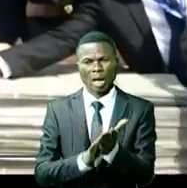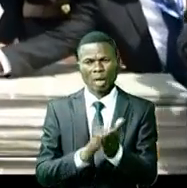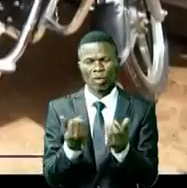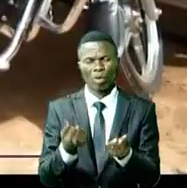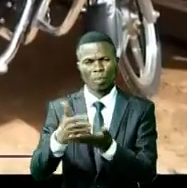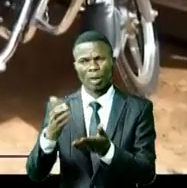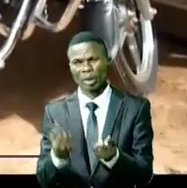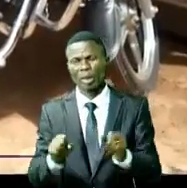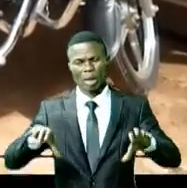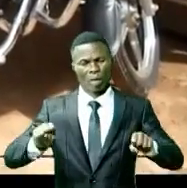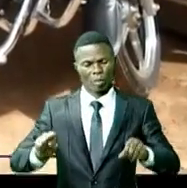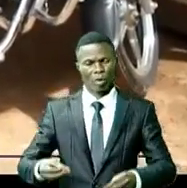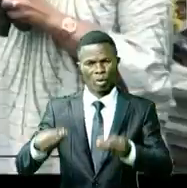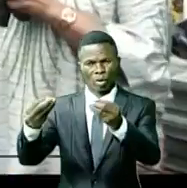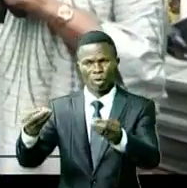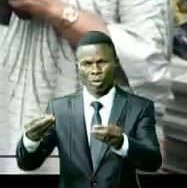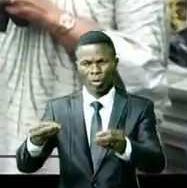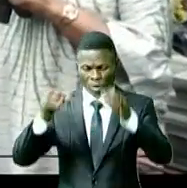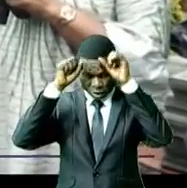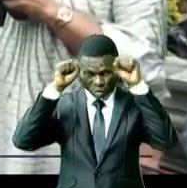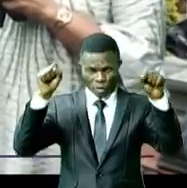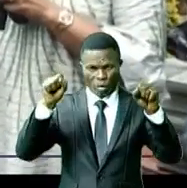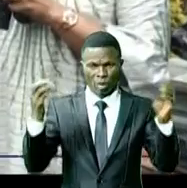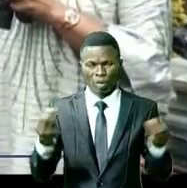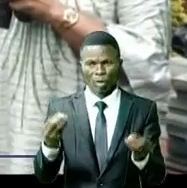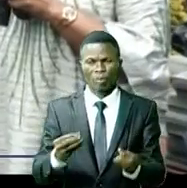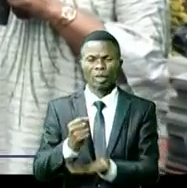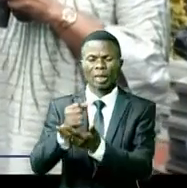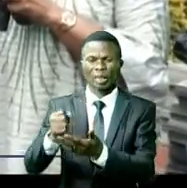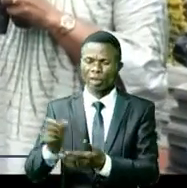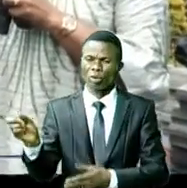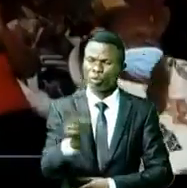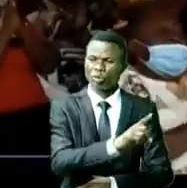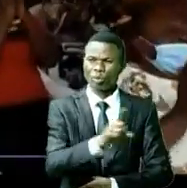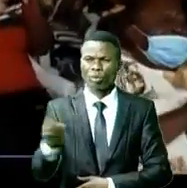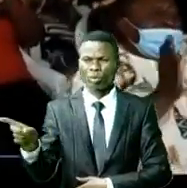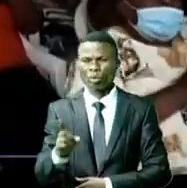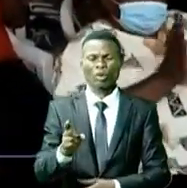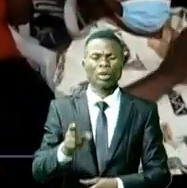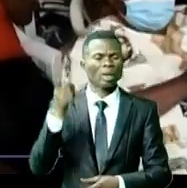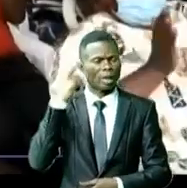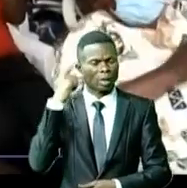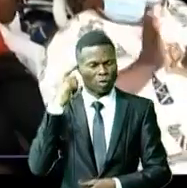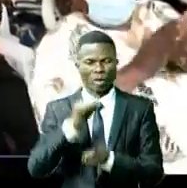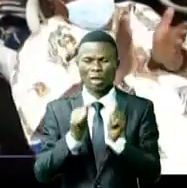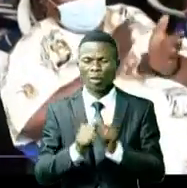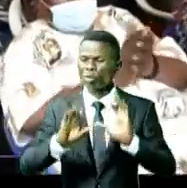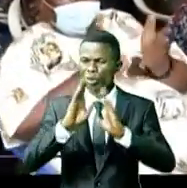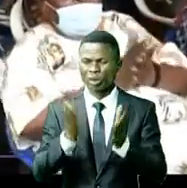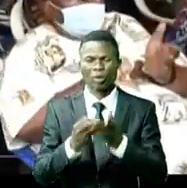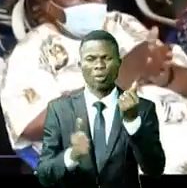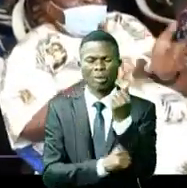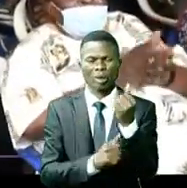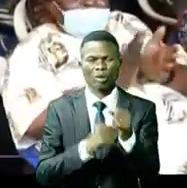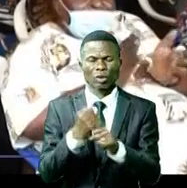enfants. Une moto a été remise à leur président, une façon de lui faciliter la mobilité pour recueillir à temps utile les nouvelles des